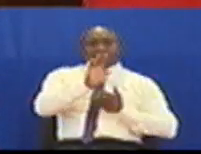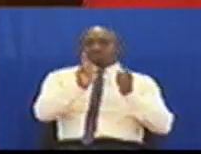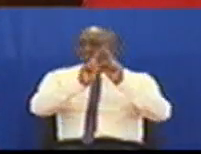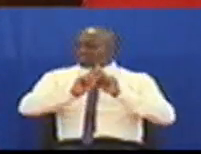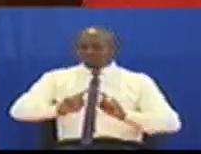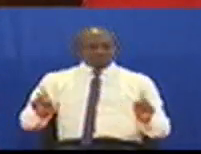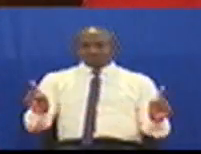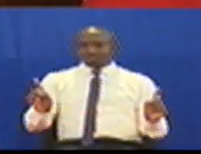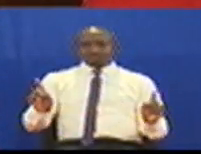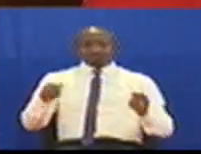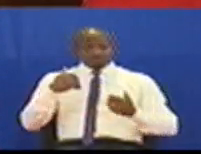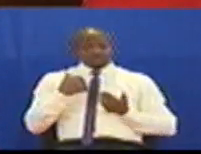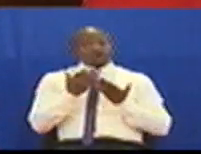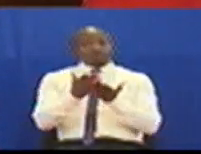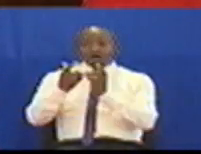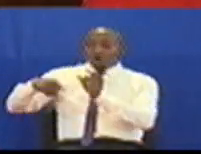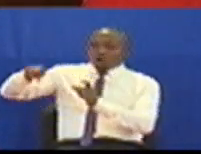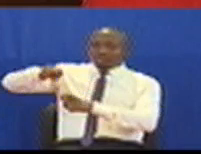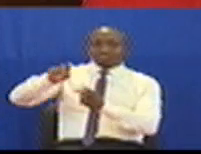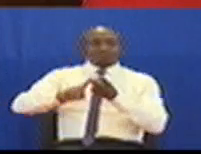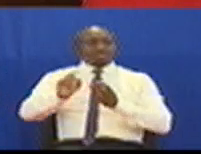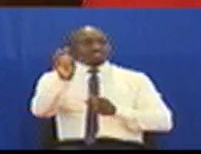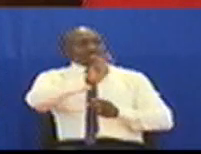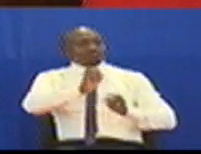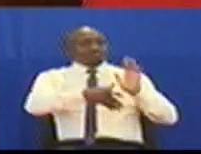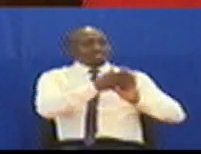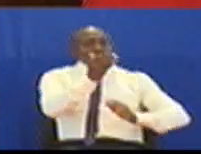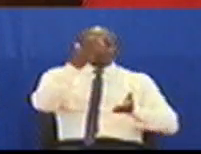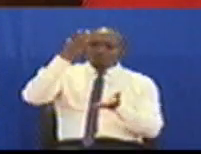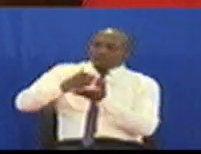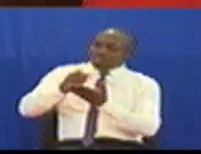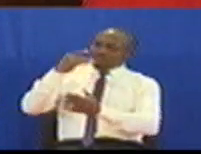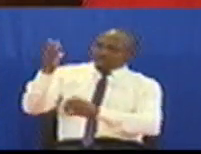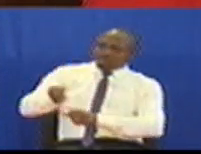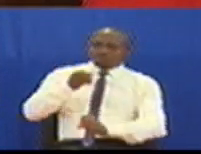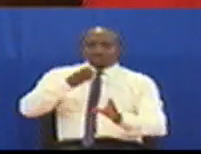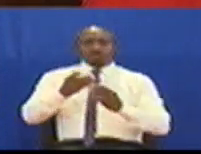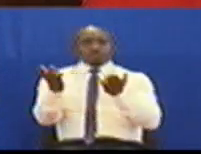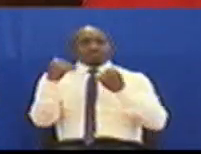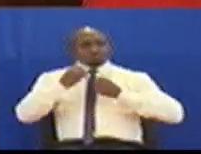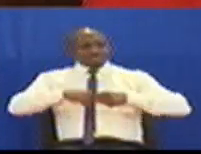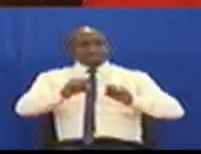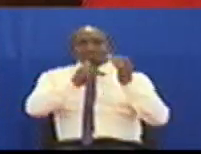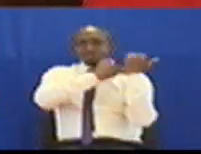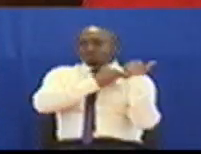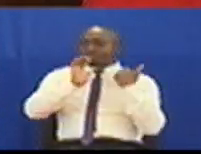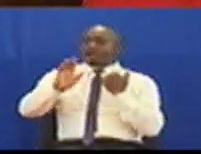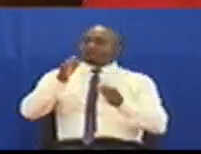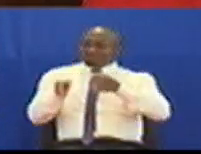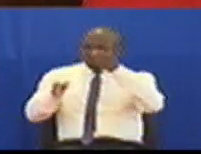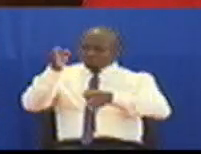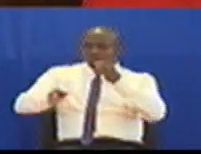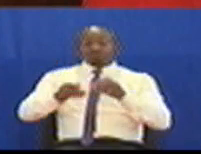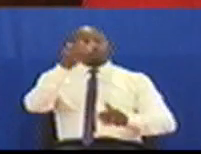tofauti. Tunaomba tuwaongezee, tuwatafutie vyanzo vya uhakika vya mapato ili waweze kutekeleza majukumu yao kwa uhakika. Mwisho,